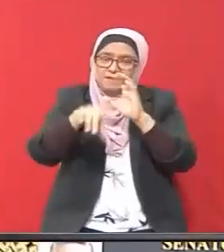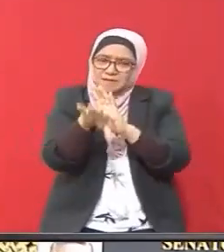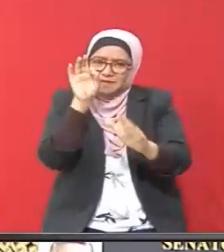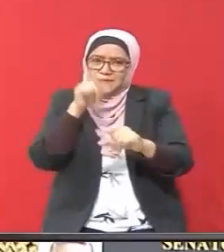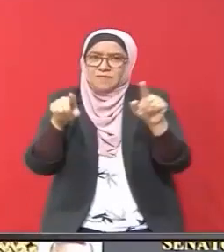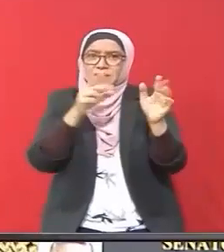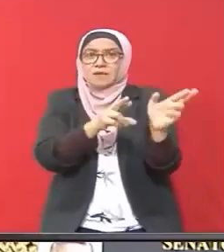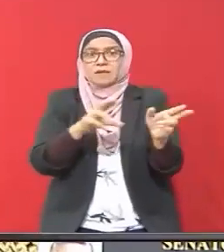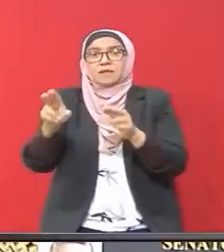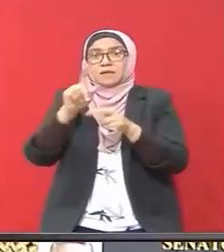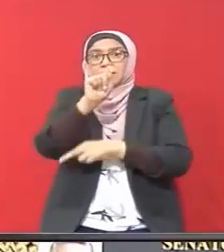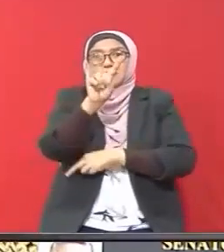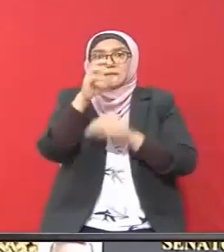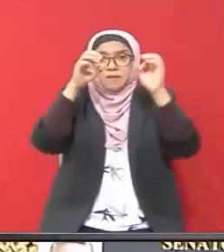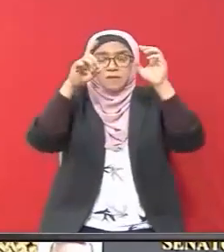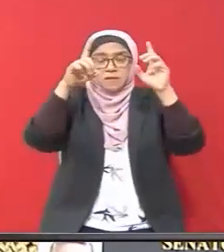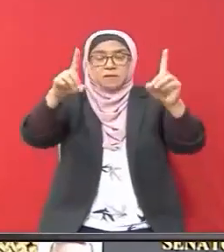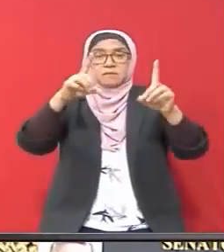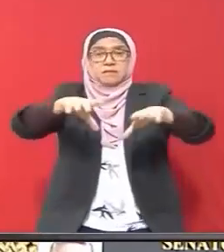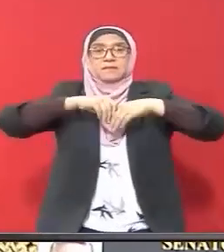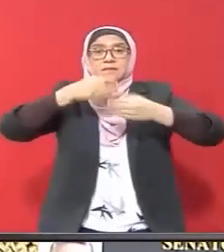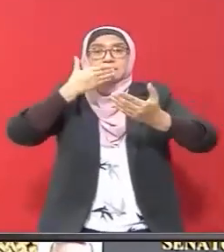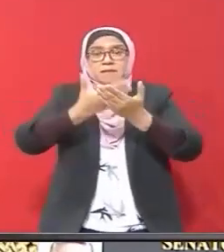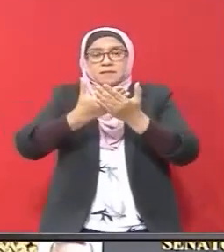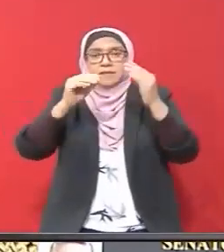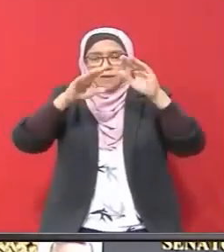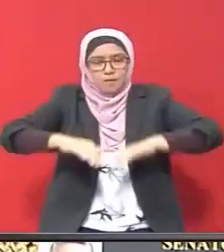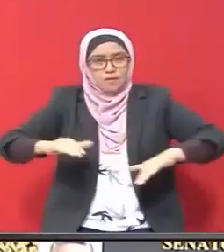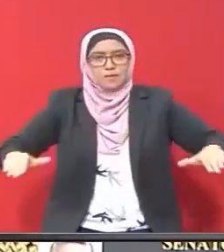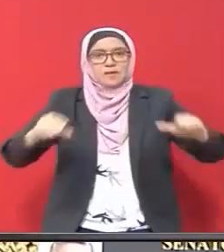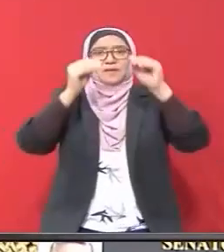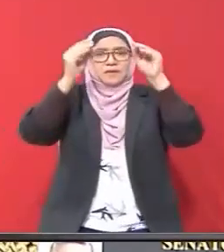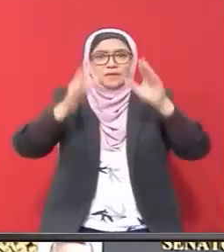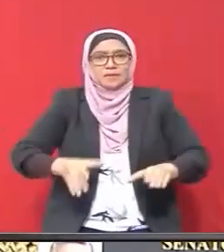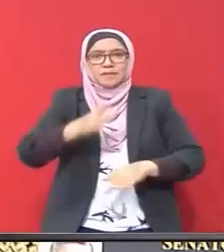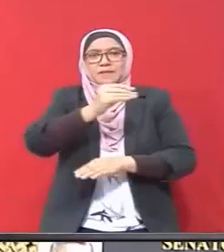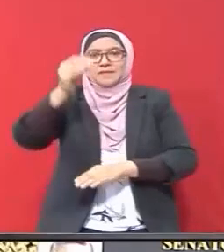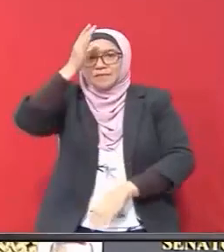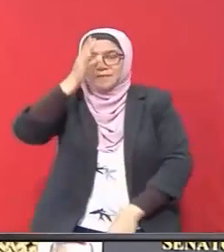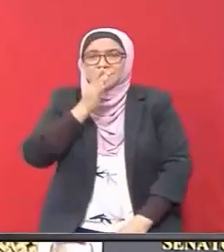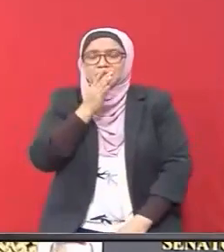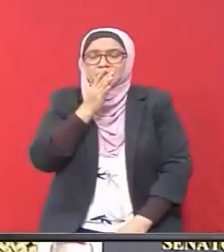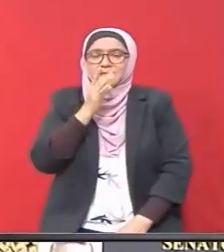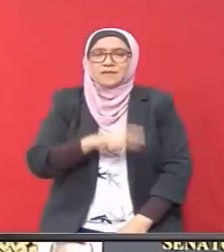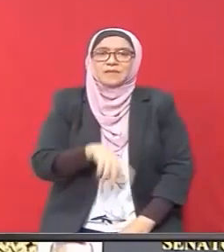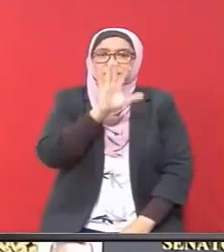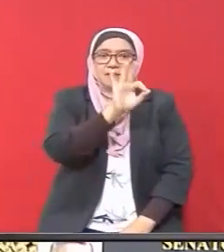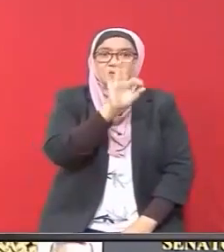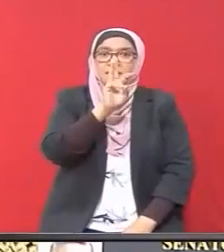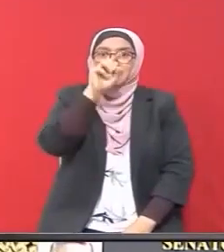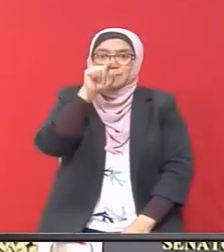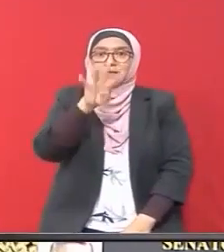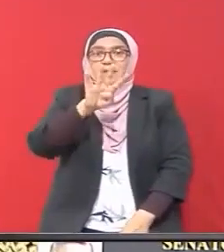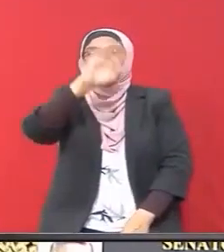pendidikan disambut baik oleh murid guru dan ibu Bapa seramai 9060 400